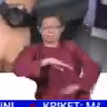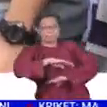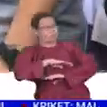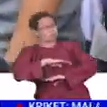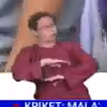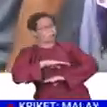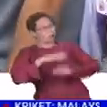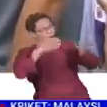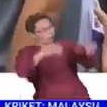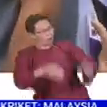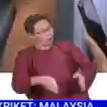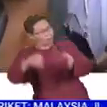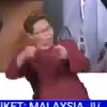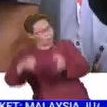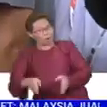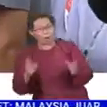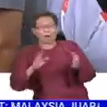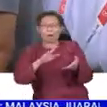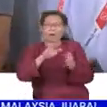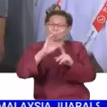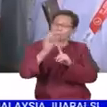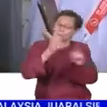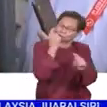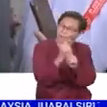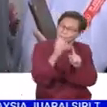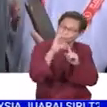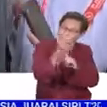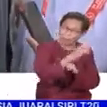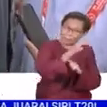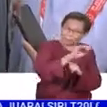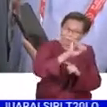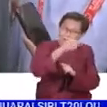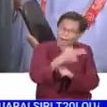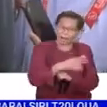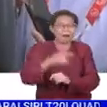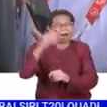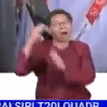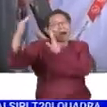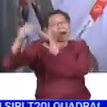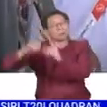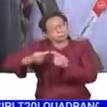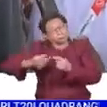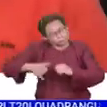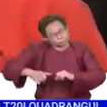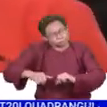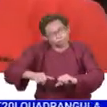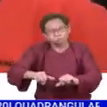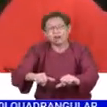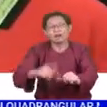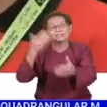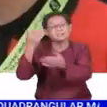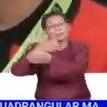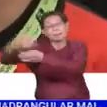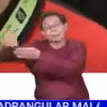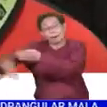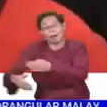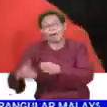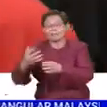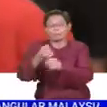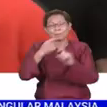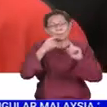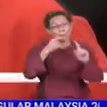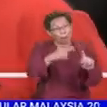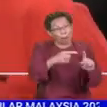hati apabila jemaah mengekalkan budaya tersebut ketika di Mina dan berharap kekal sehingga tamat operasi masyair agar mendapat reaksi